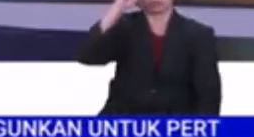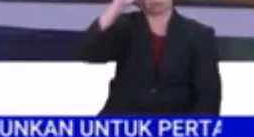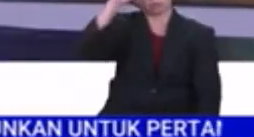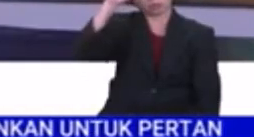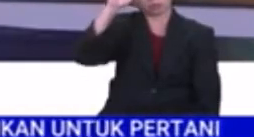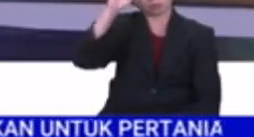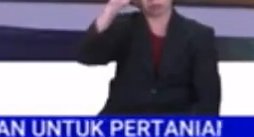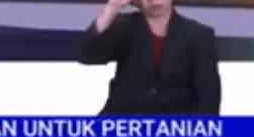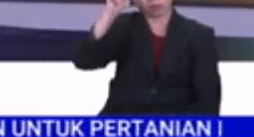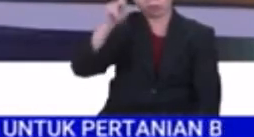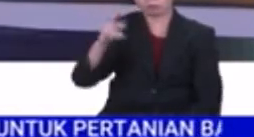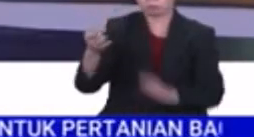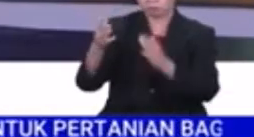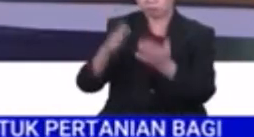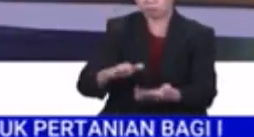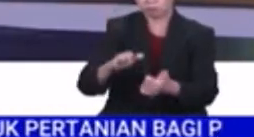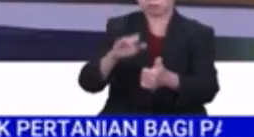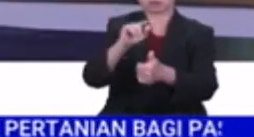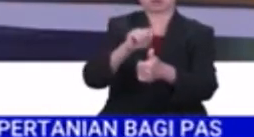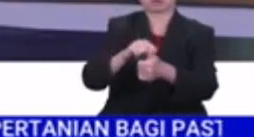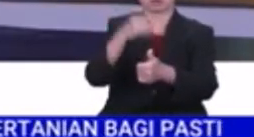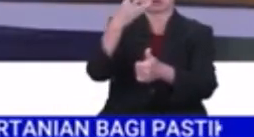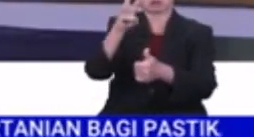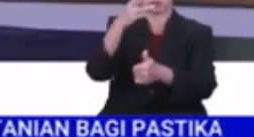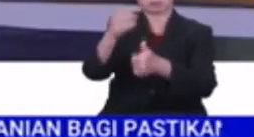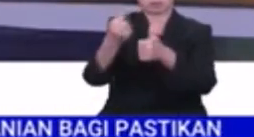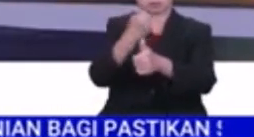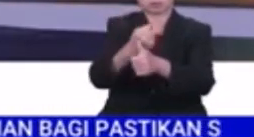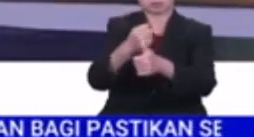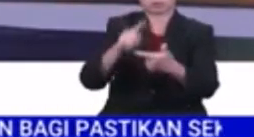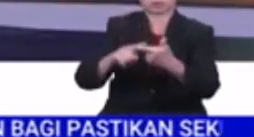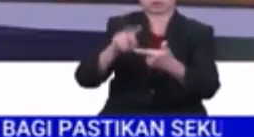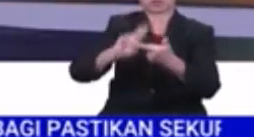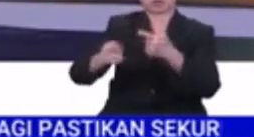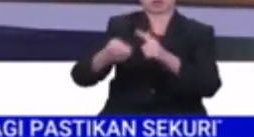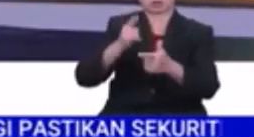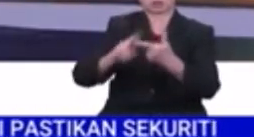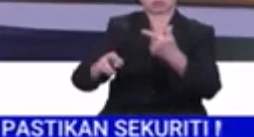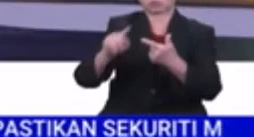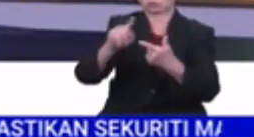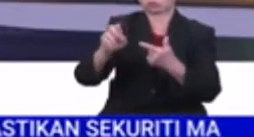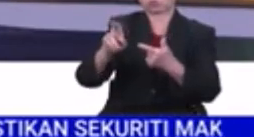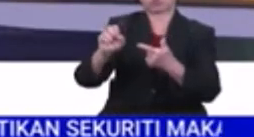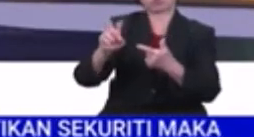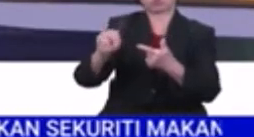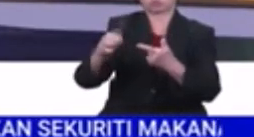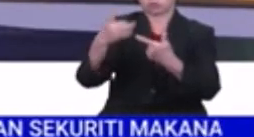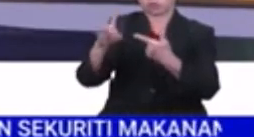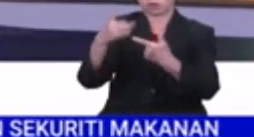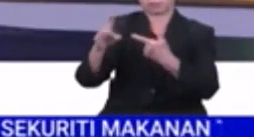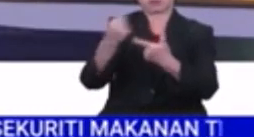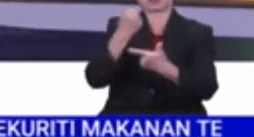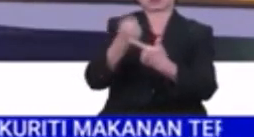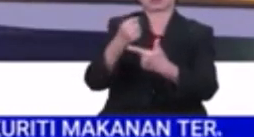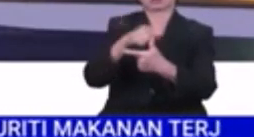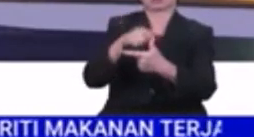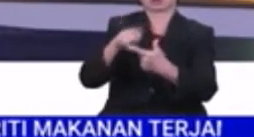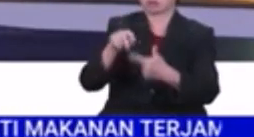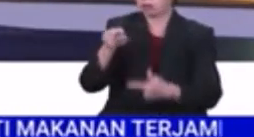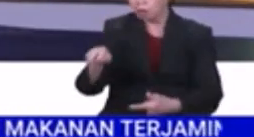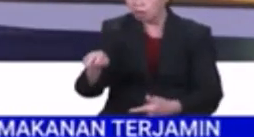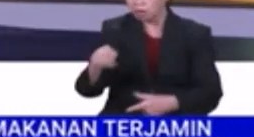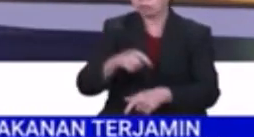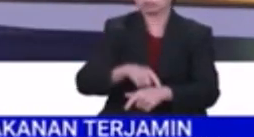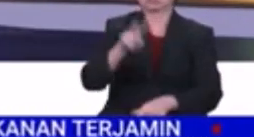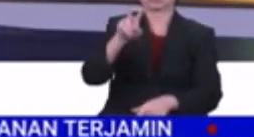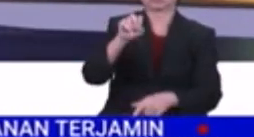Kelantan mayat Lukman Hakim asmanya 16 tahun dan rasanya Muhammad zulhafiz sama 18 tahun ditemui